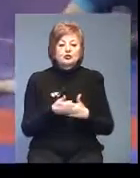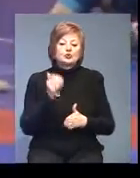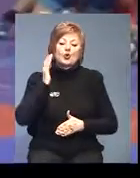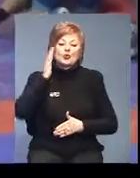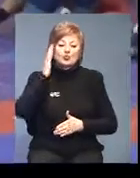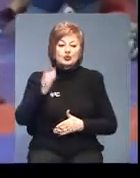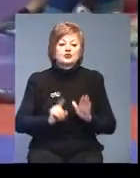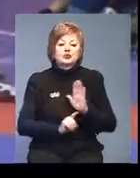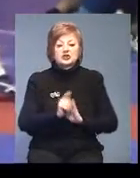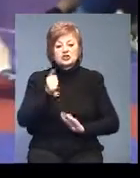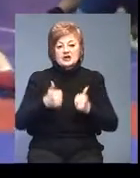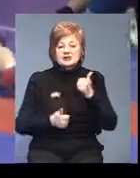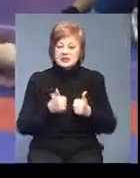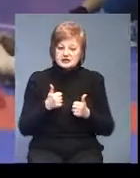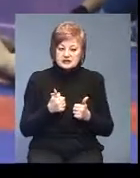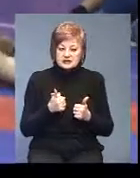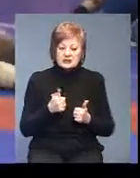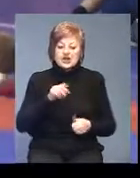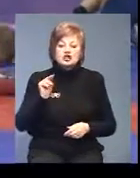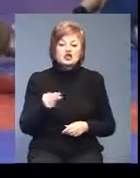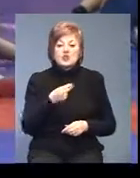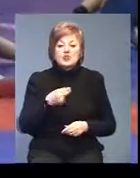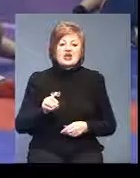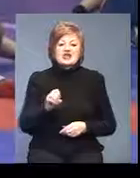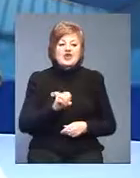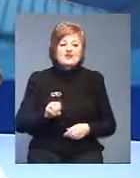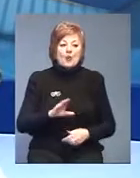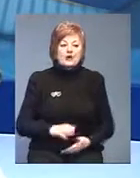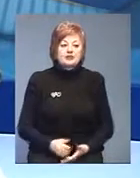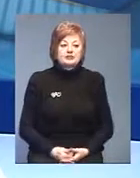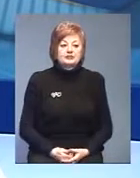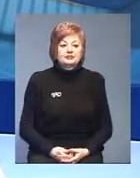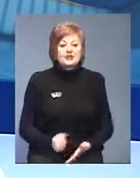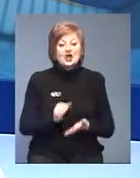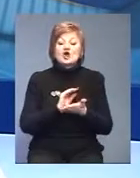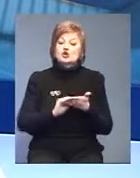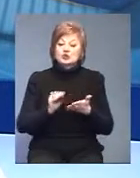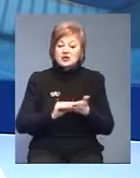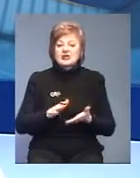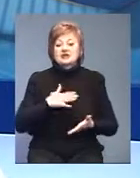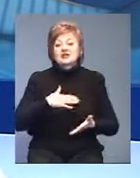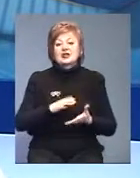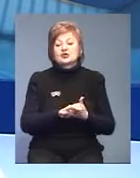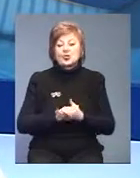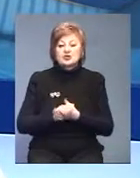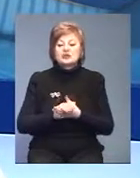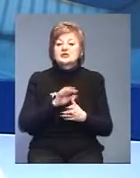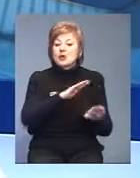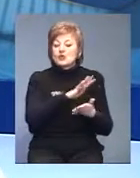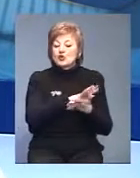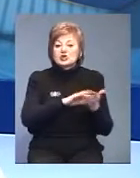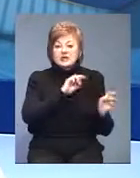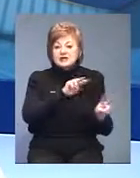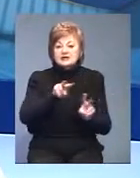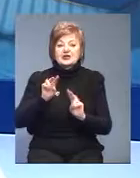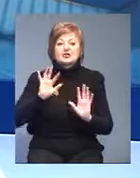головного старту сезону квітневого чемпіонату Європи. Журналісти Суспільного Запоріжжя продовжують стежити за